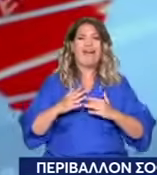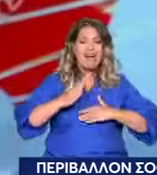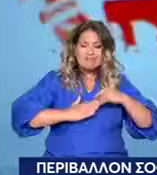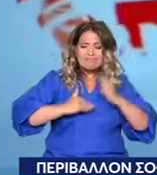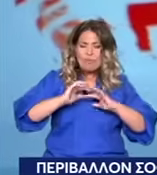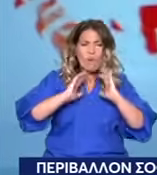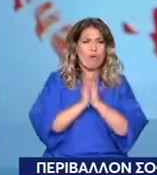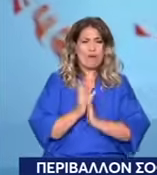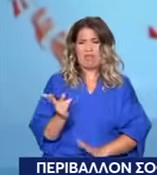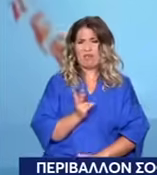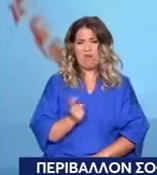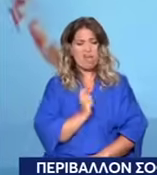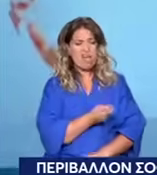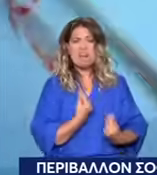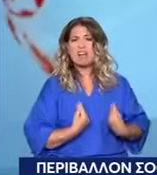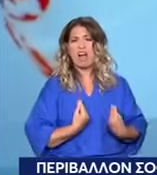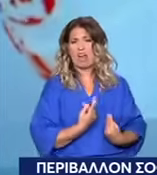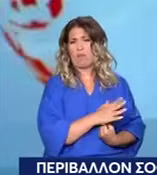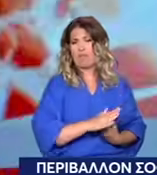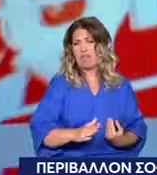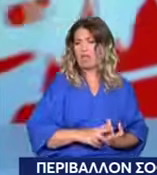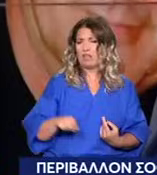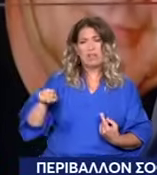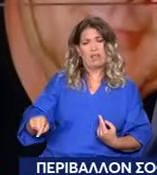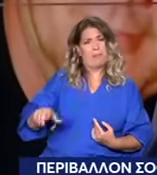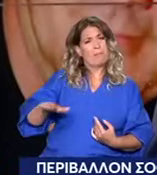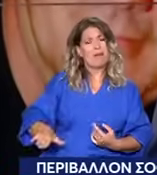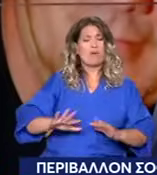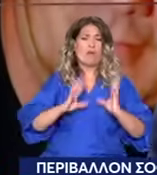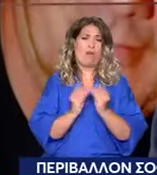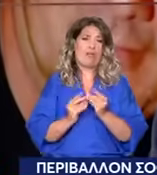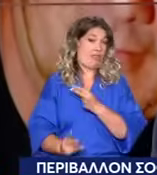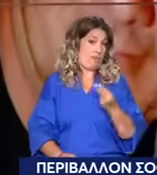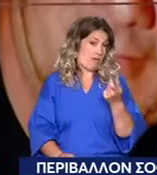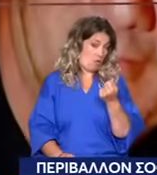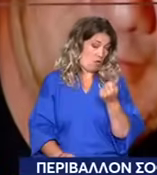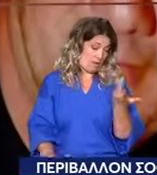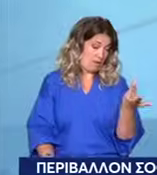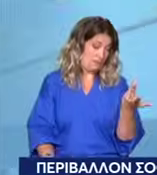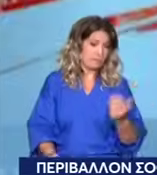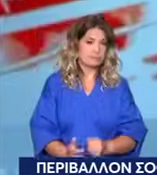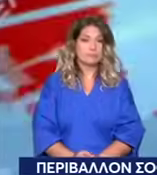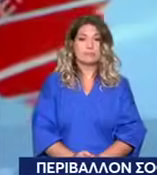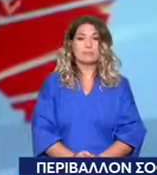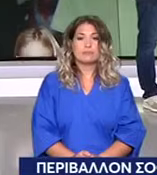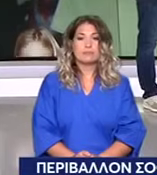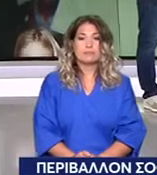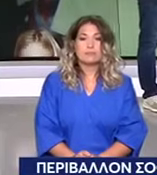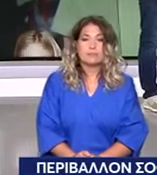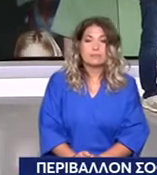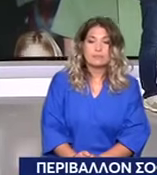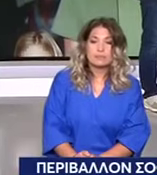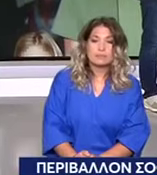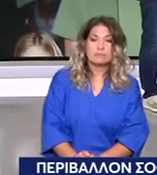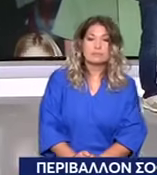πολύ εξασφαλισμένα από ότι είναι το δικό τους παιδί, αλλά και τα τρία. Και υπονοεί οικονομικά, να υποθέσω. Προφανώς, ναι, δεν υπάρχει κάτι άλλο. Υπάρχει ένα